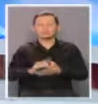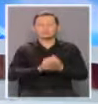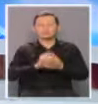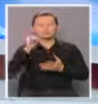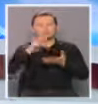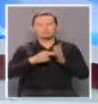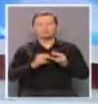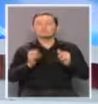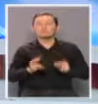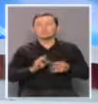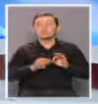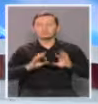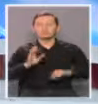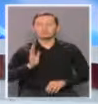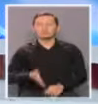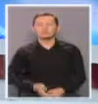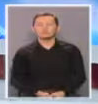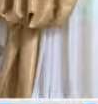первые результаты, расскажут мои коллеги.